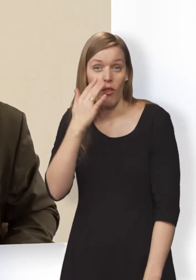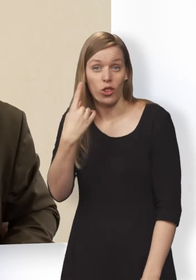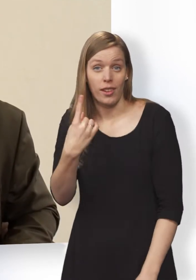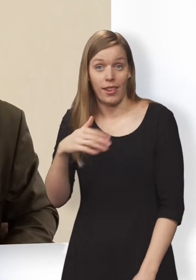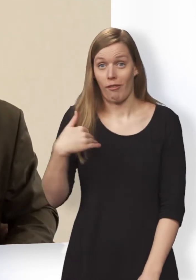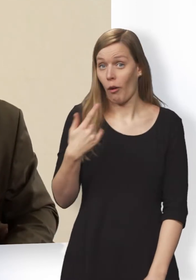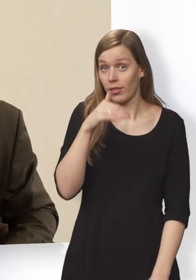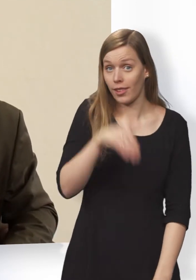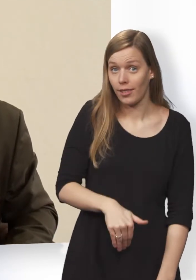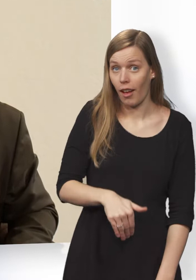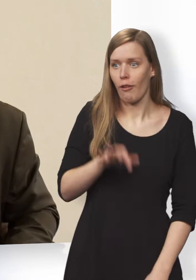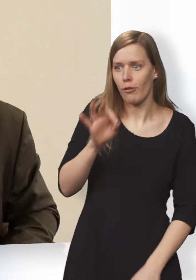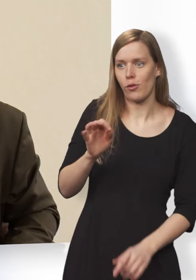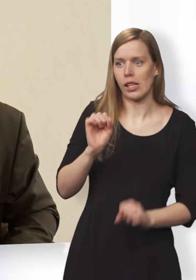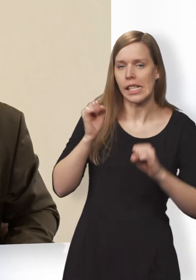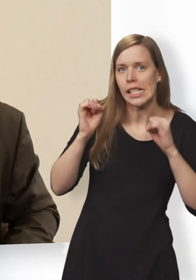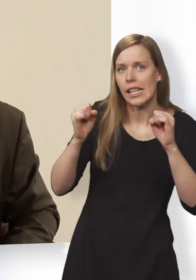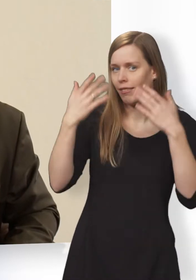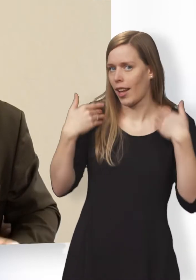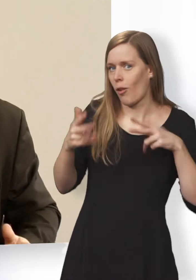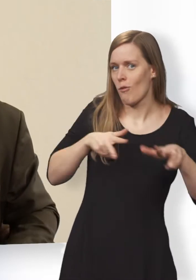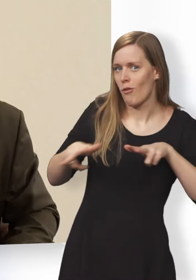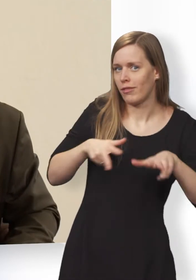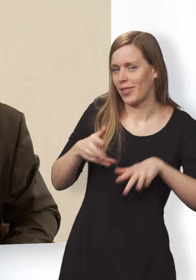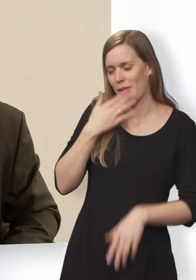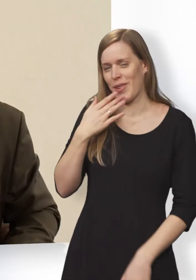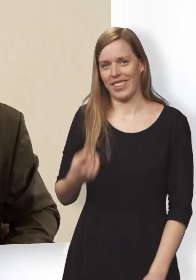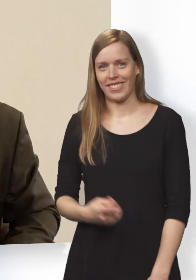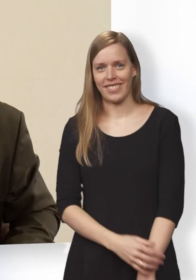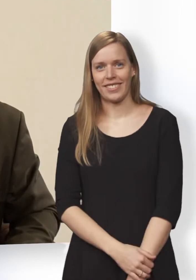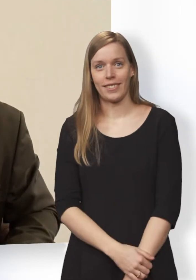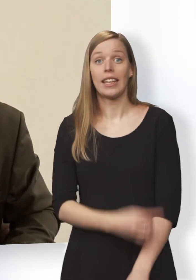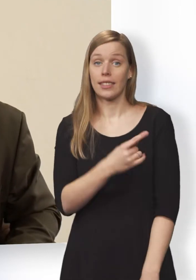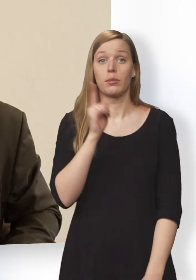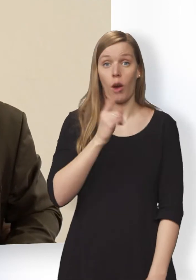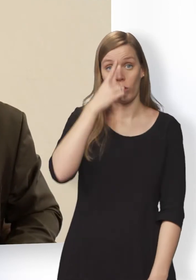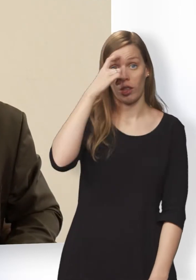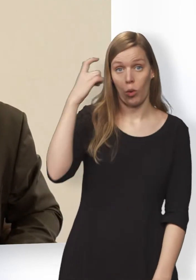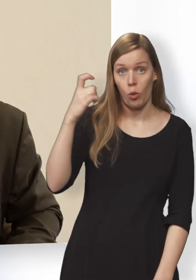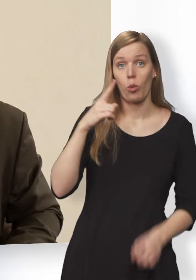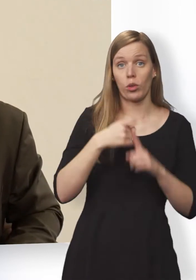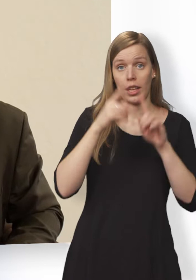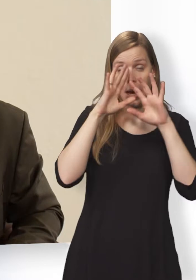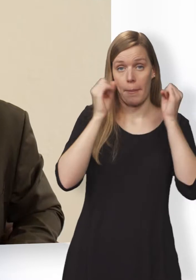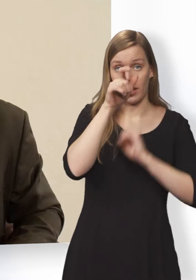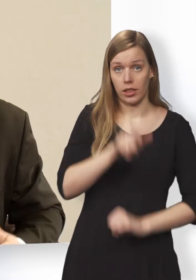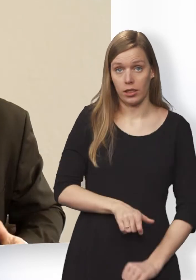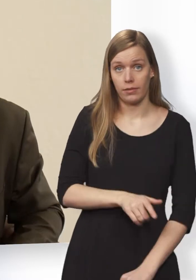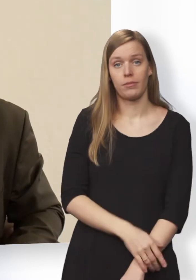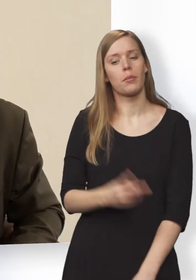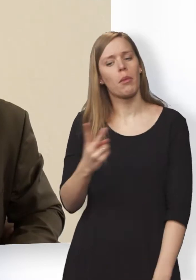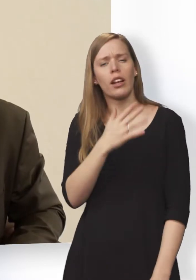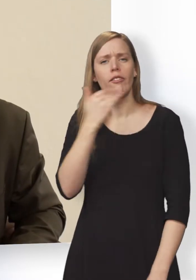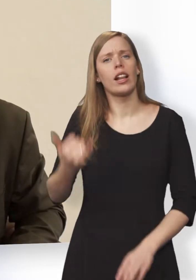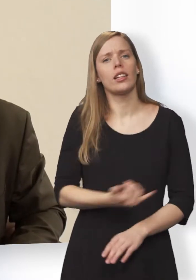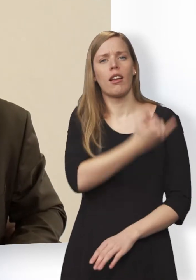gewesen man habe ich seine starke frau im hintergrund gehabt hätte übrigens auch eine theologin und germanisten sind seit vielen